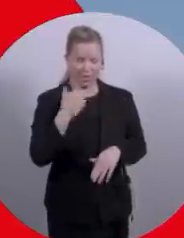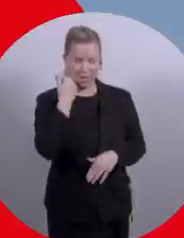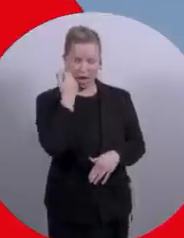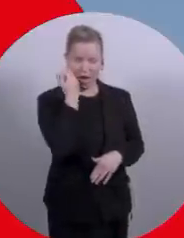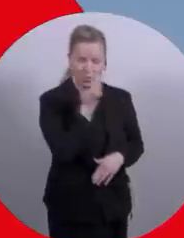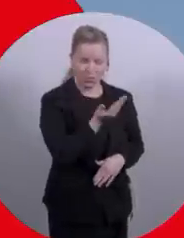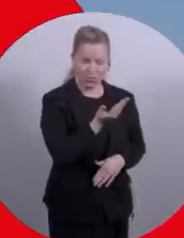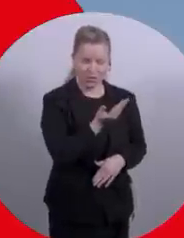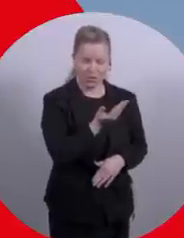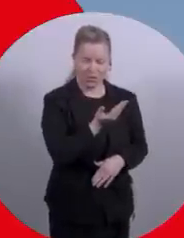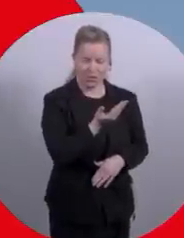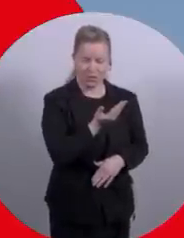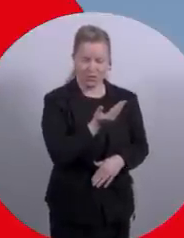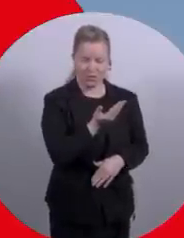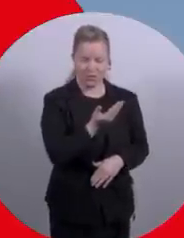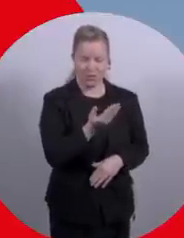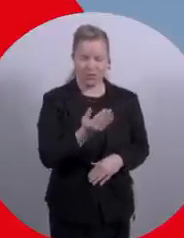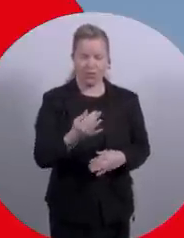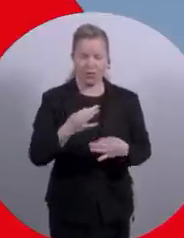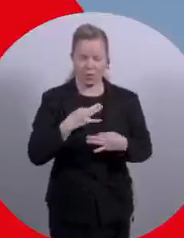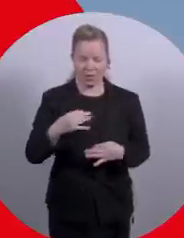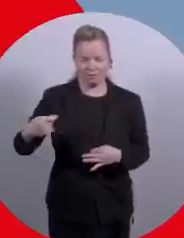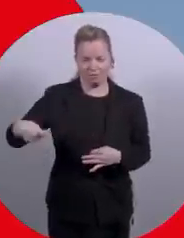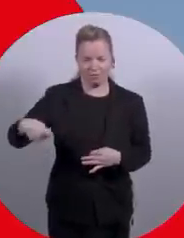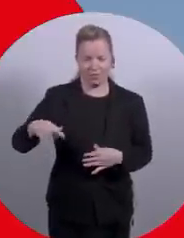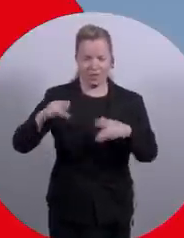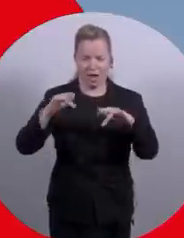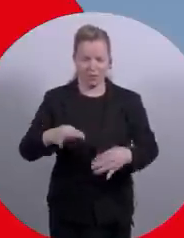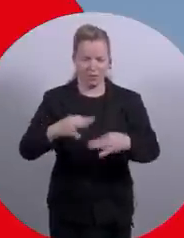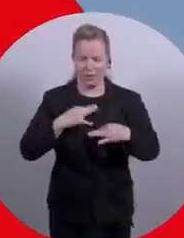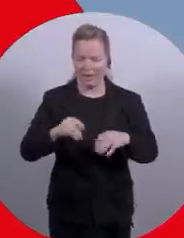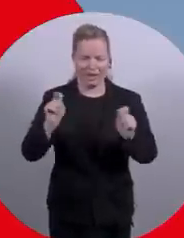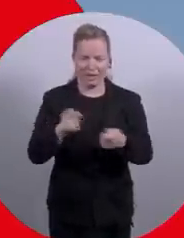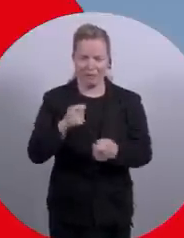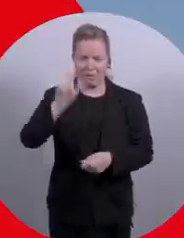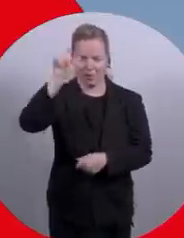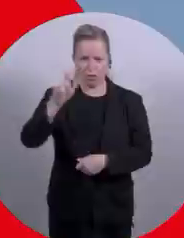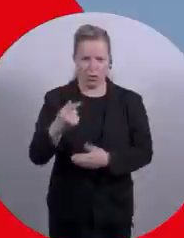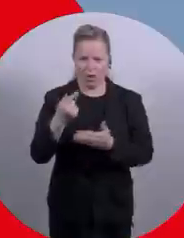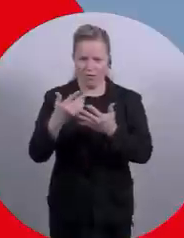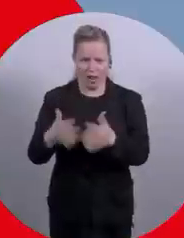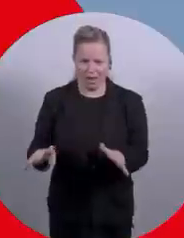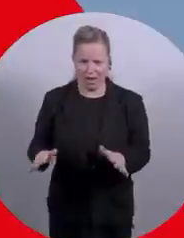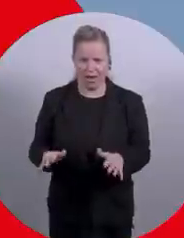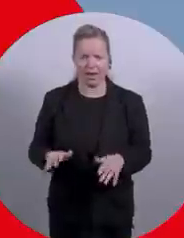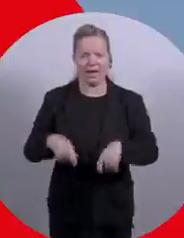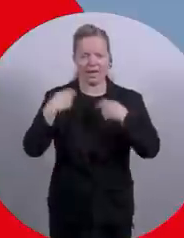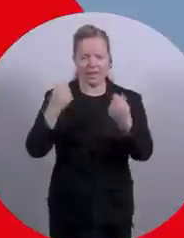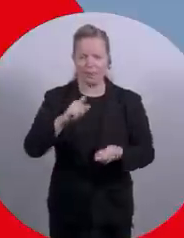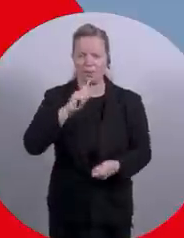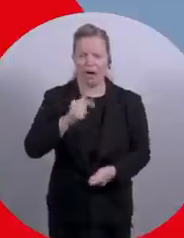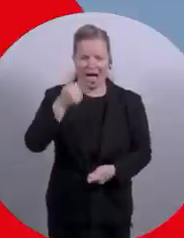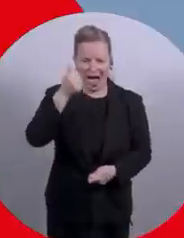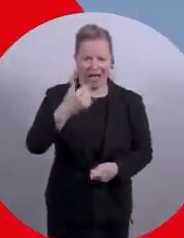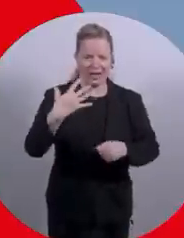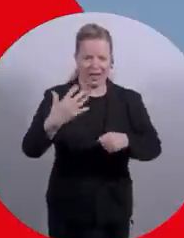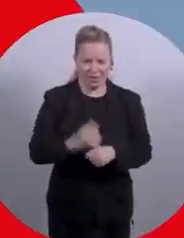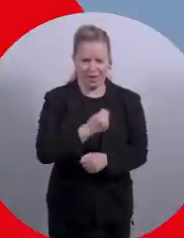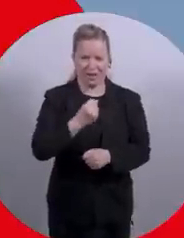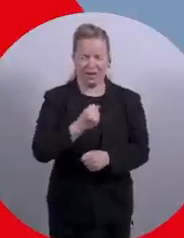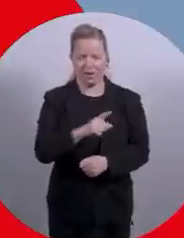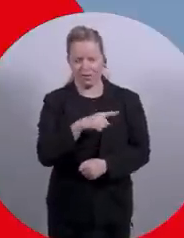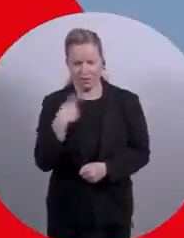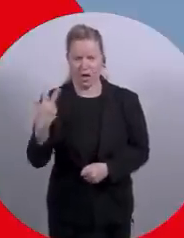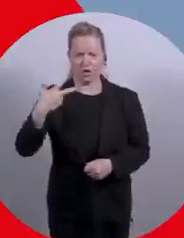fahren für mich gibt es keinen Verlierer hier darf es nur einen Gewinner geben diese Zeit